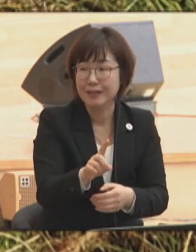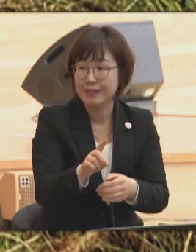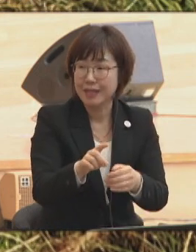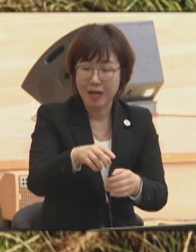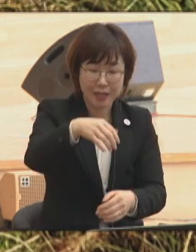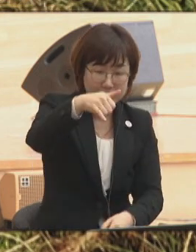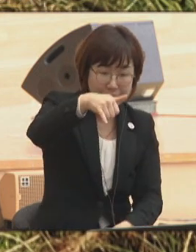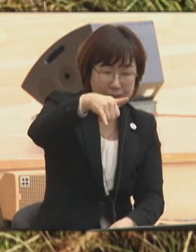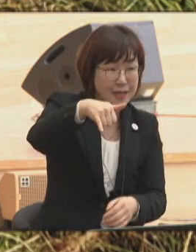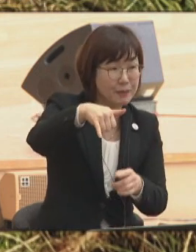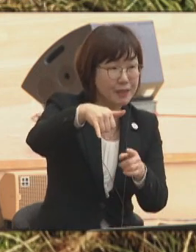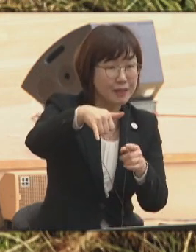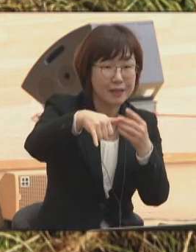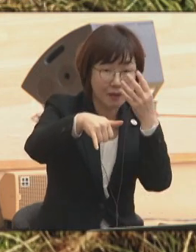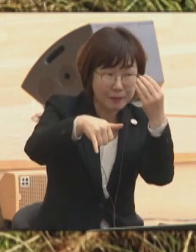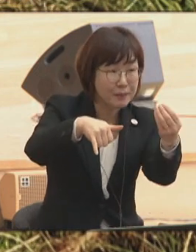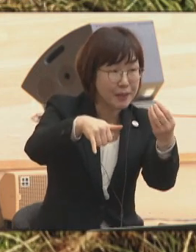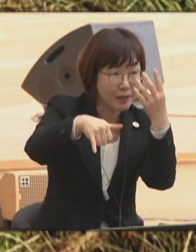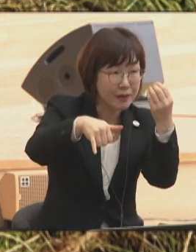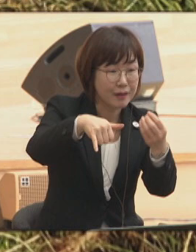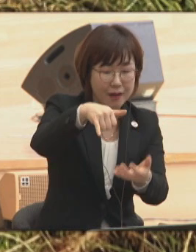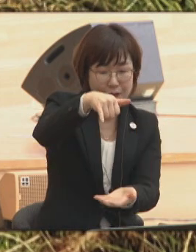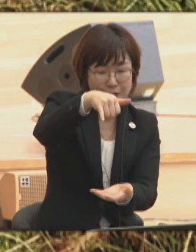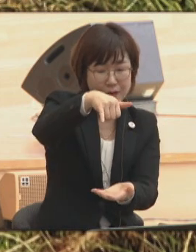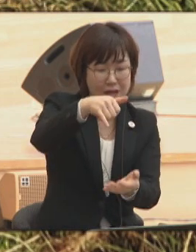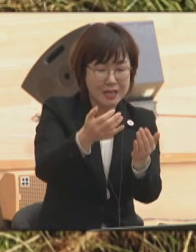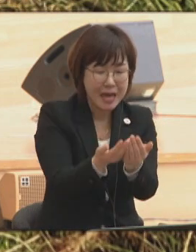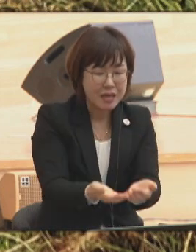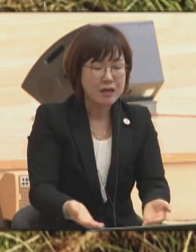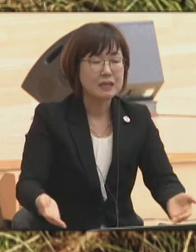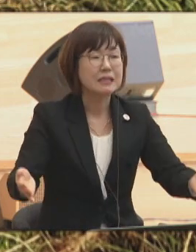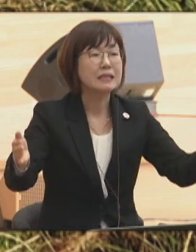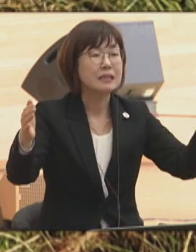손잡이 보입니까? 그죠? 그게 뭐라고? 일곱